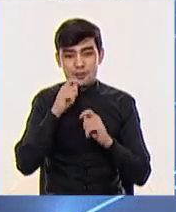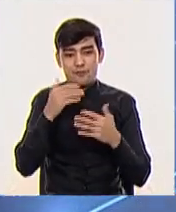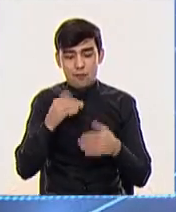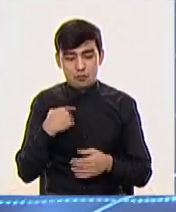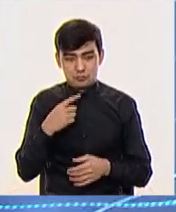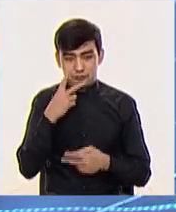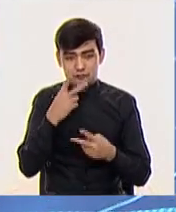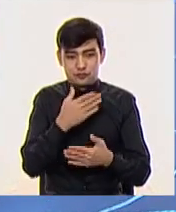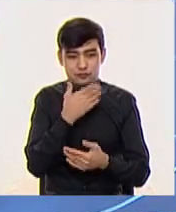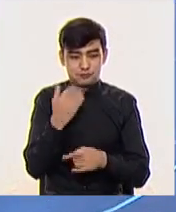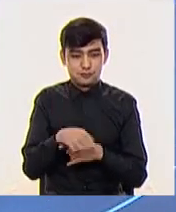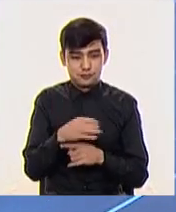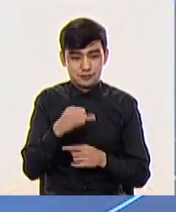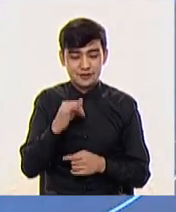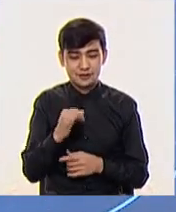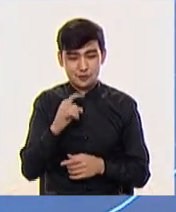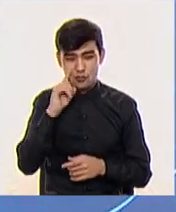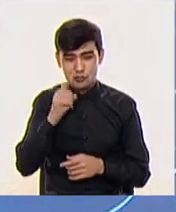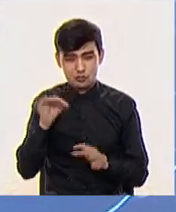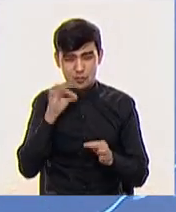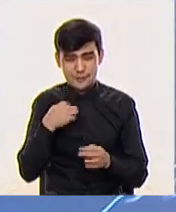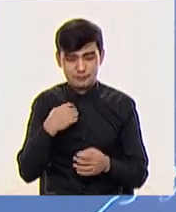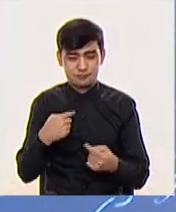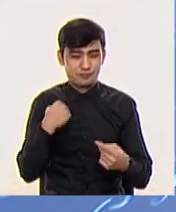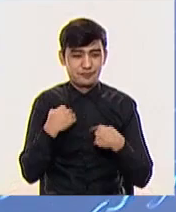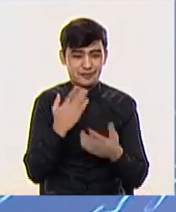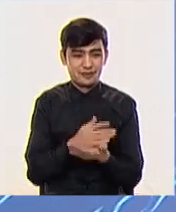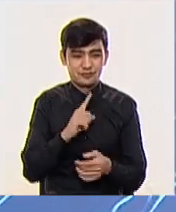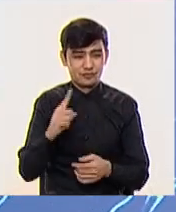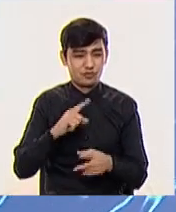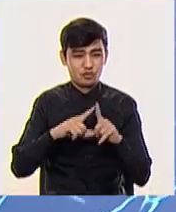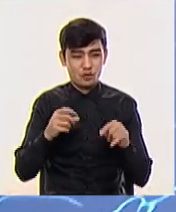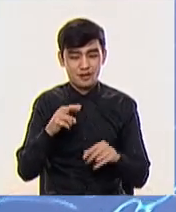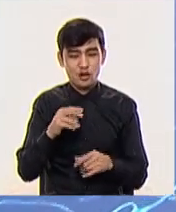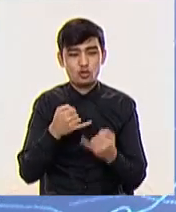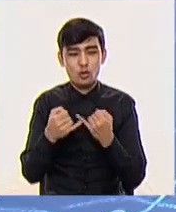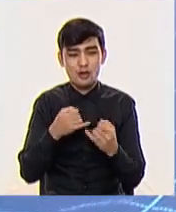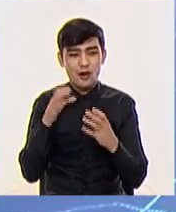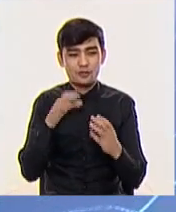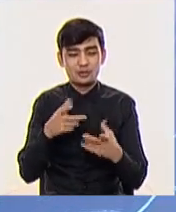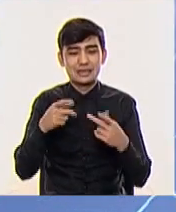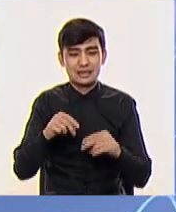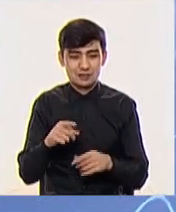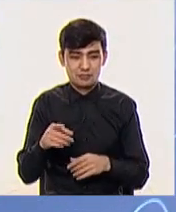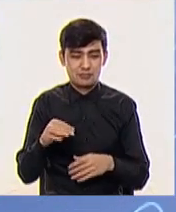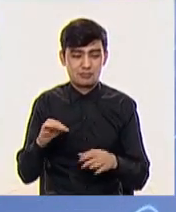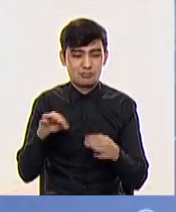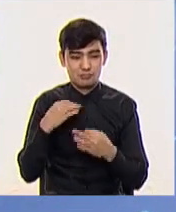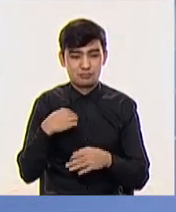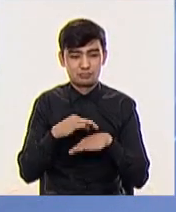кейін көрмепті. Жылдар бойы қатынастың зардабын тартып келген тұрғындар енді сары автобусты бағытқа шығарсын дейді.